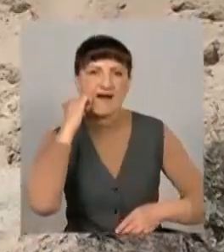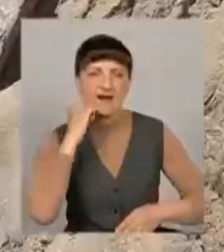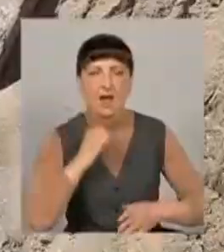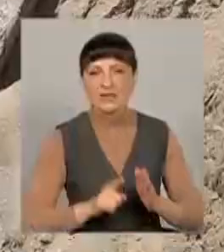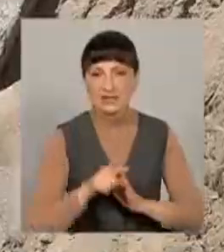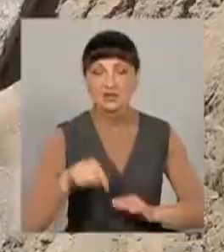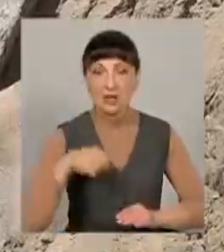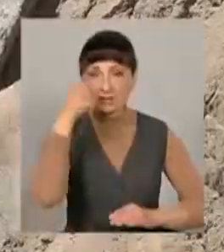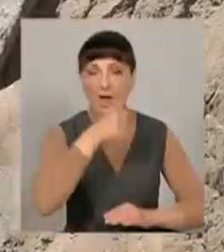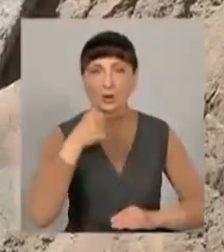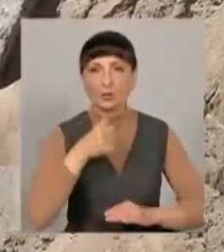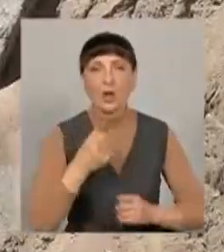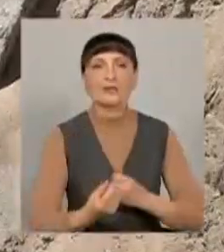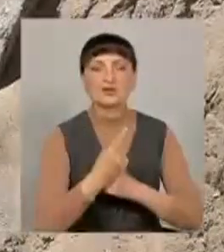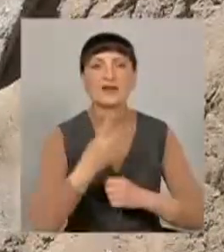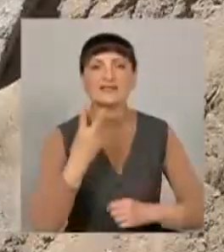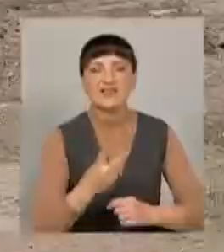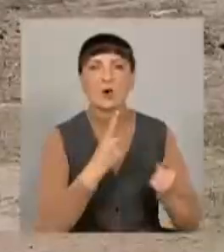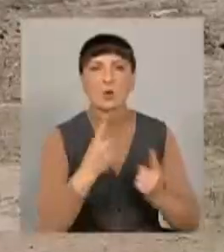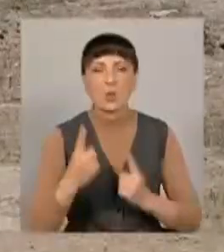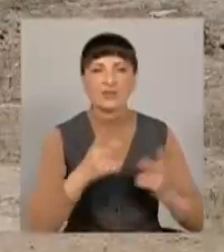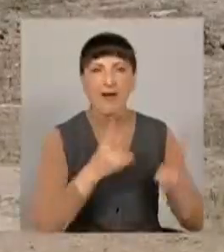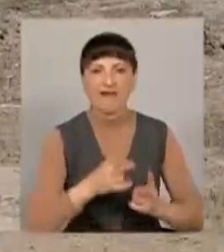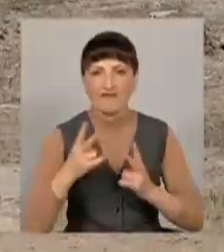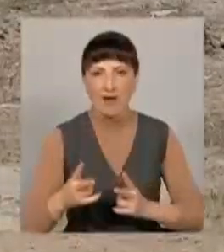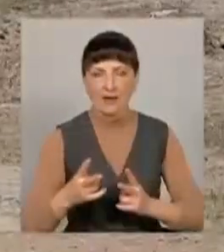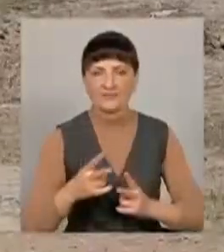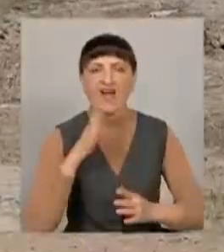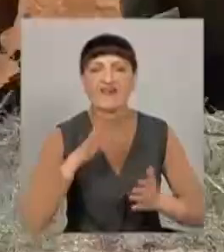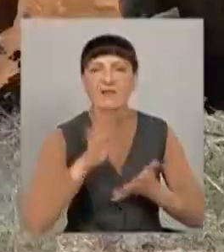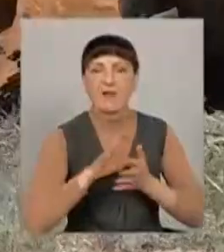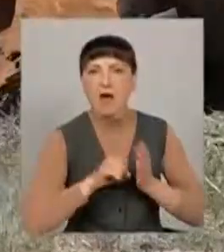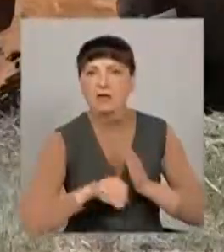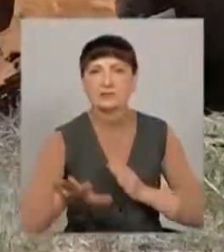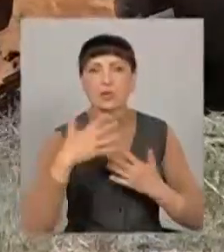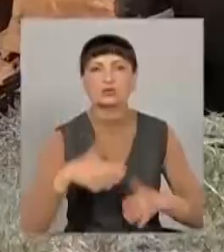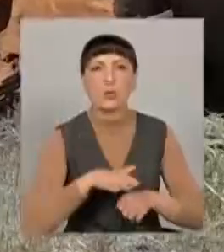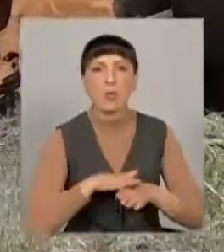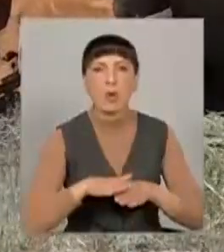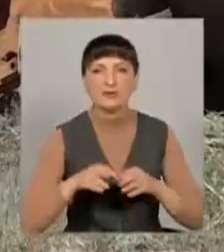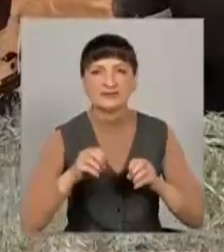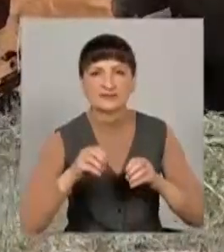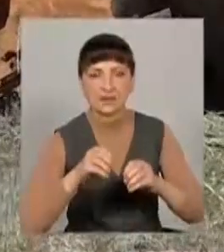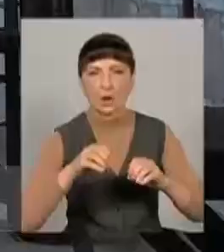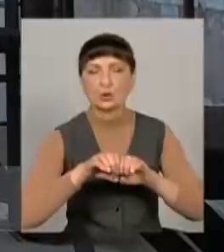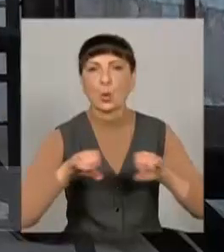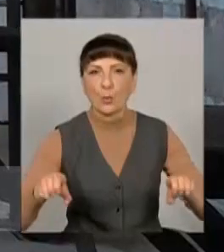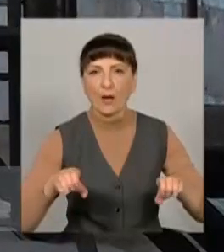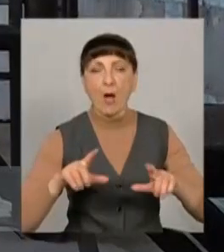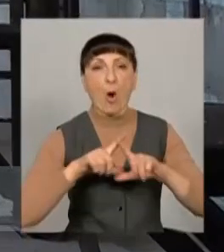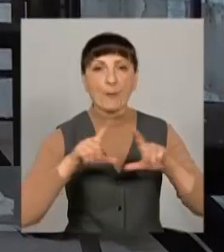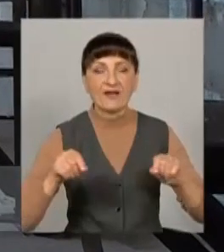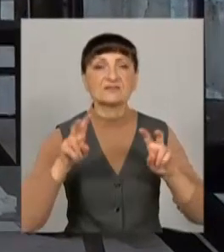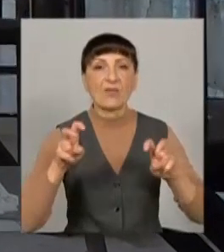начала этого года произошли две крупные аварии. Сточные воды практически полностью разъели трубы. Объект